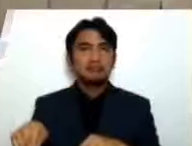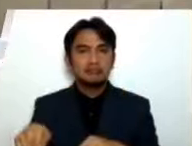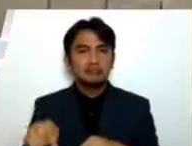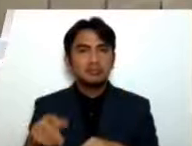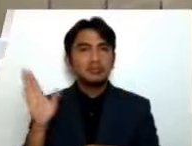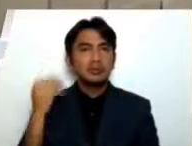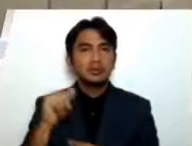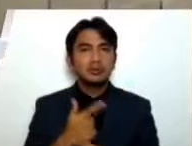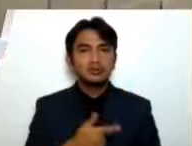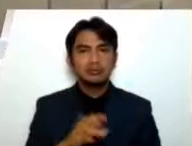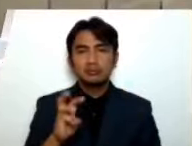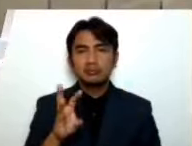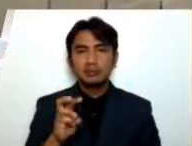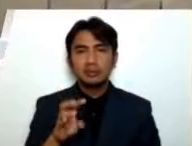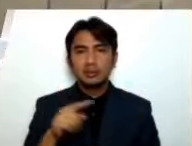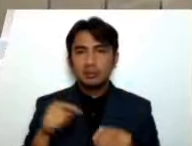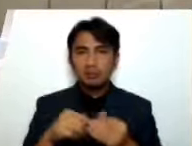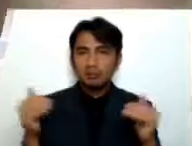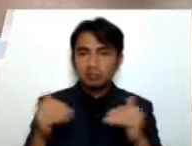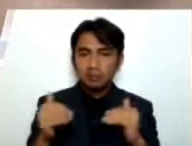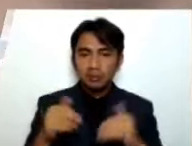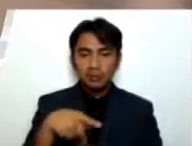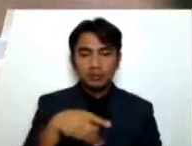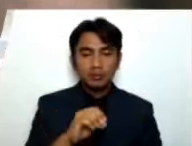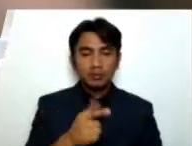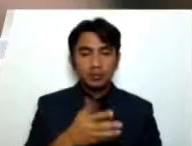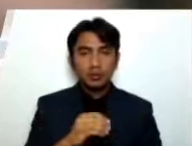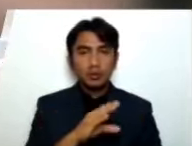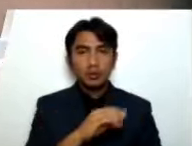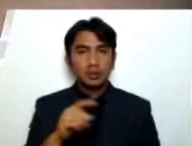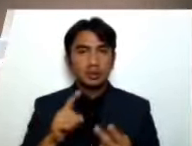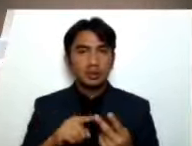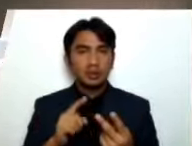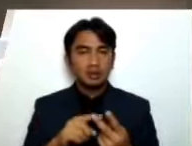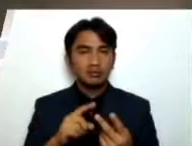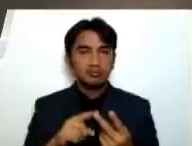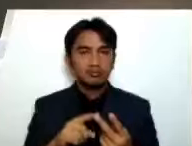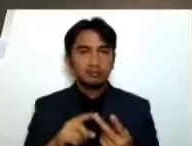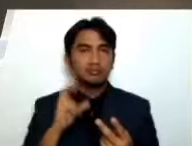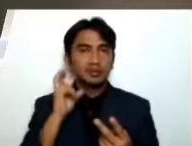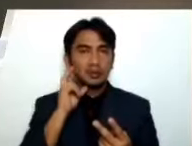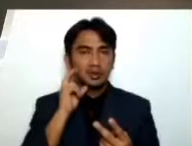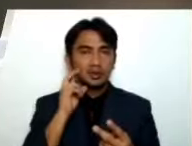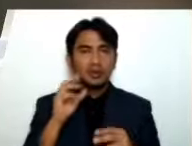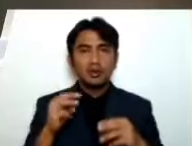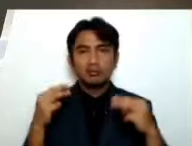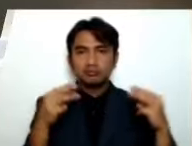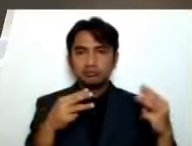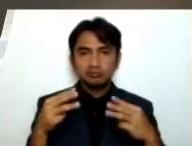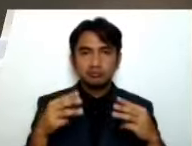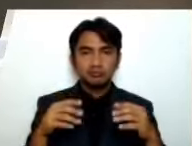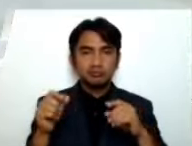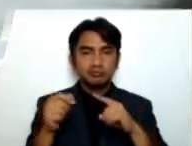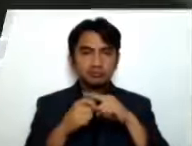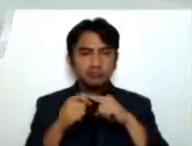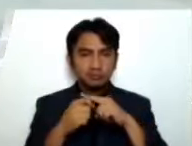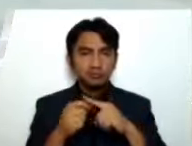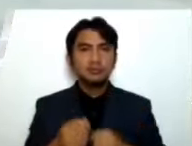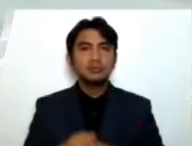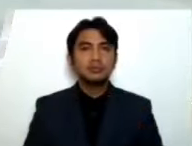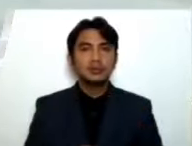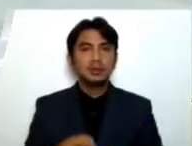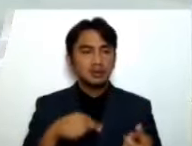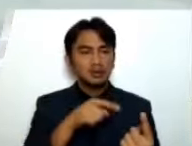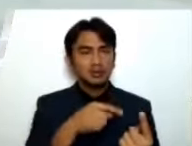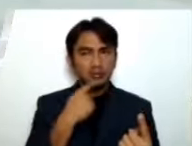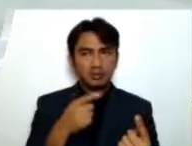pagdinig kaugnay sa Pogo at Duterte War on Drugs. Ang dahilan ni Roque, may hearing siya sa Manila Regional Trial Court. Pero